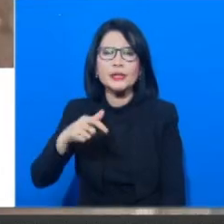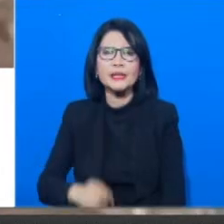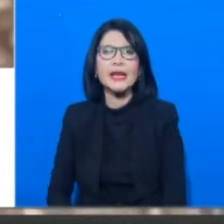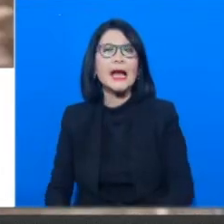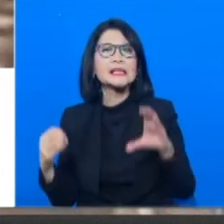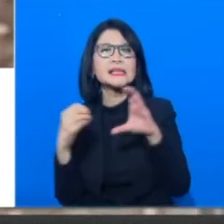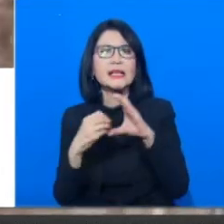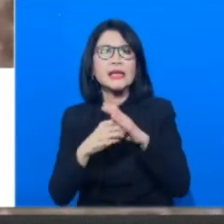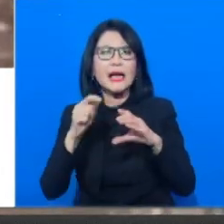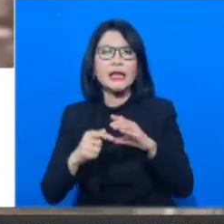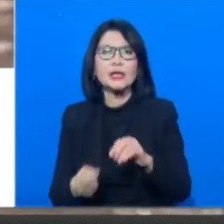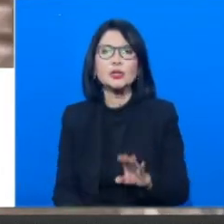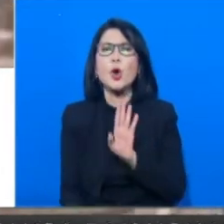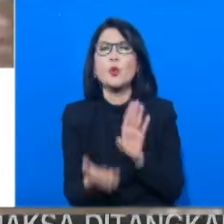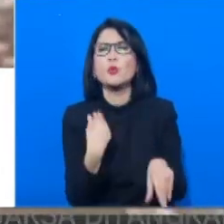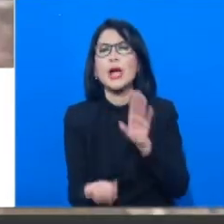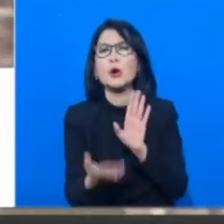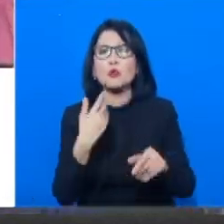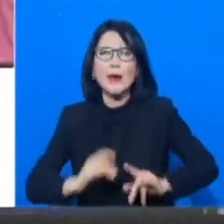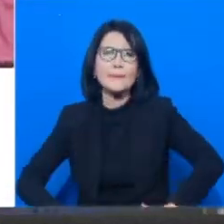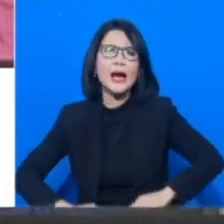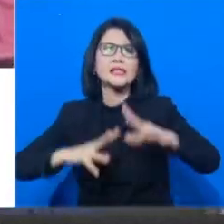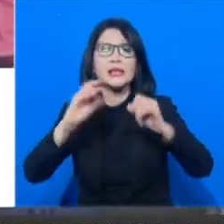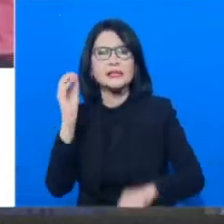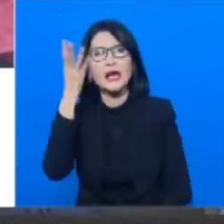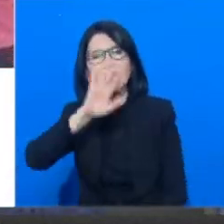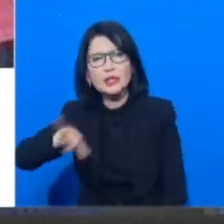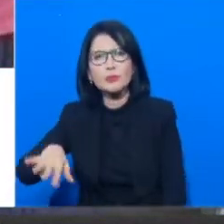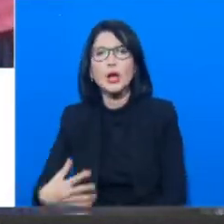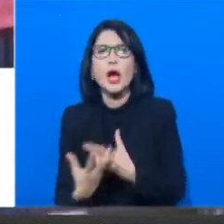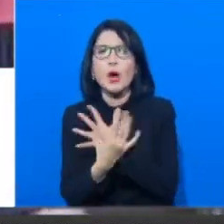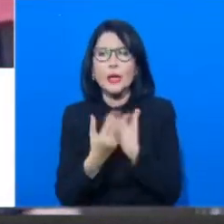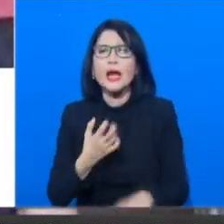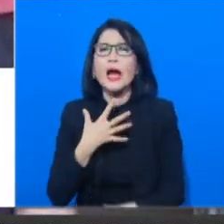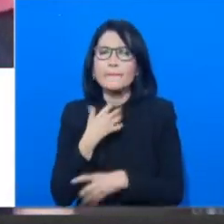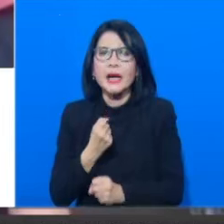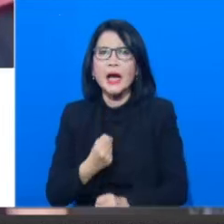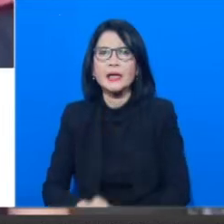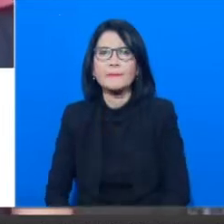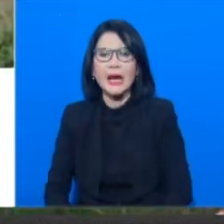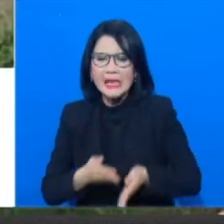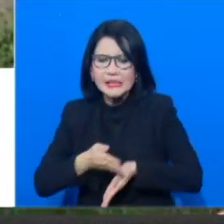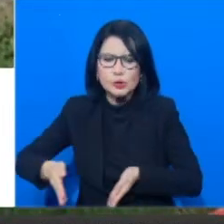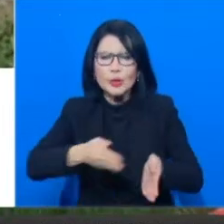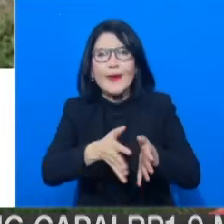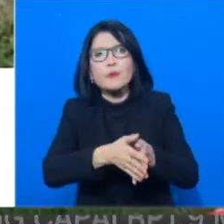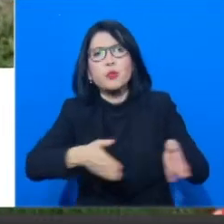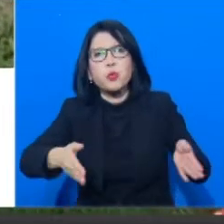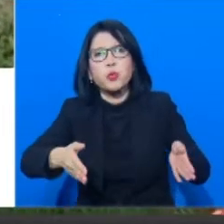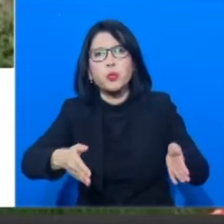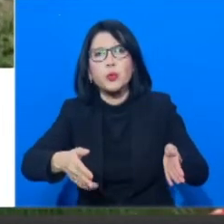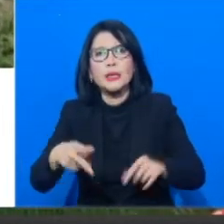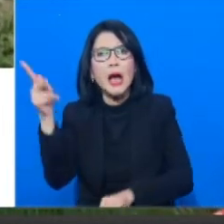satu wilayah langganan banjir di Jakarta Timur. Warga berharap pemerintah segera menormalisasi Sungai Ciliwung, terlebih